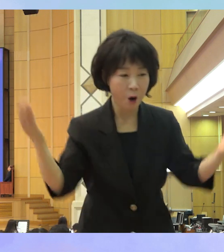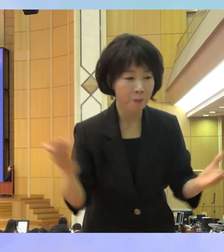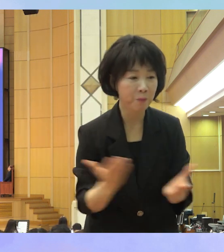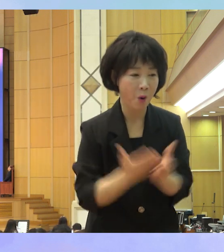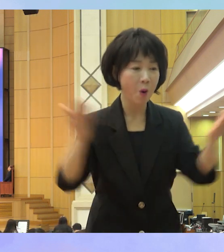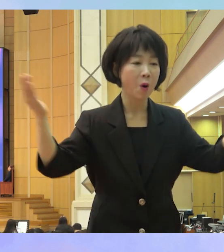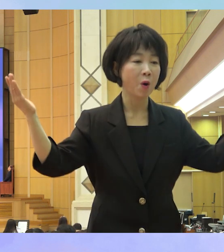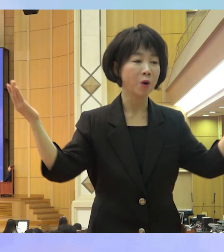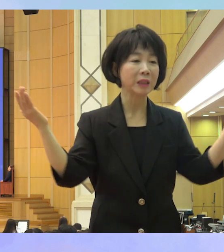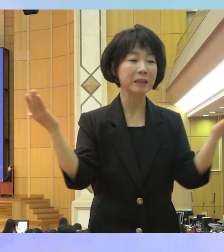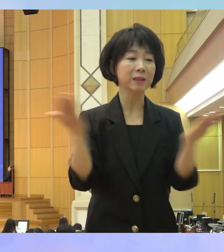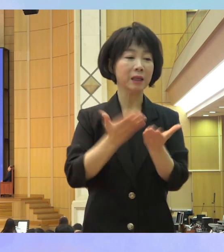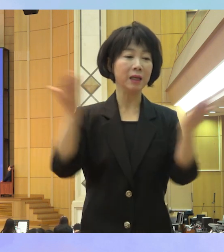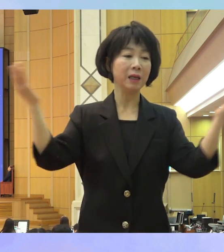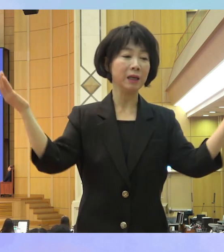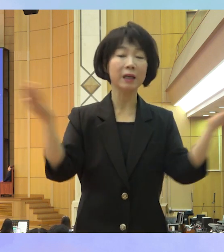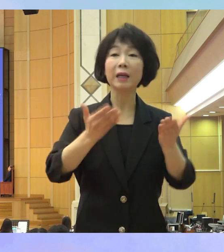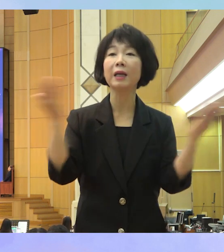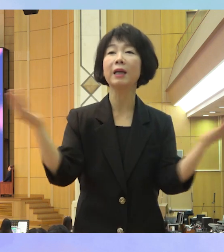살펴주시고 모든